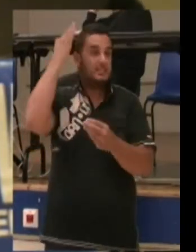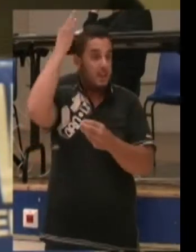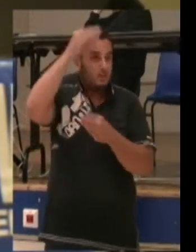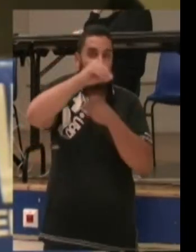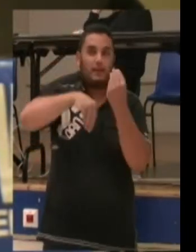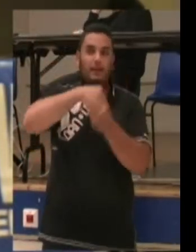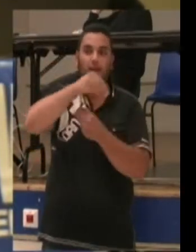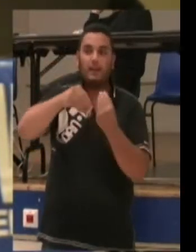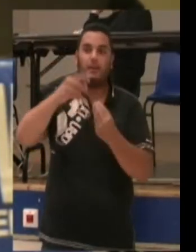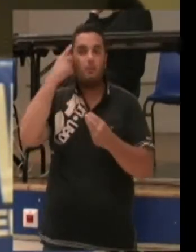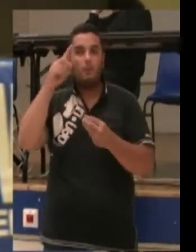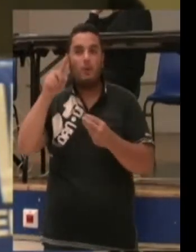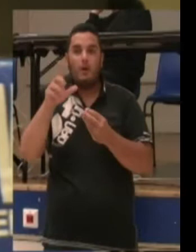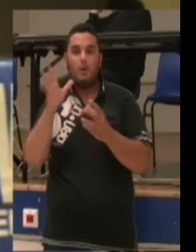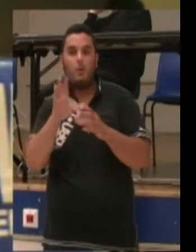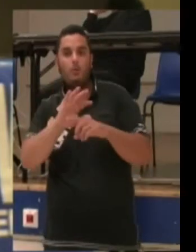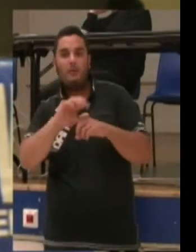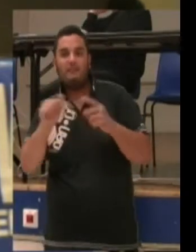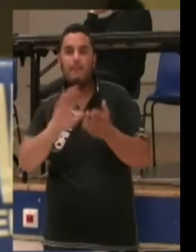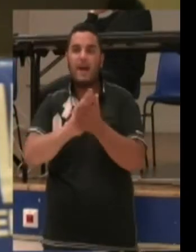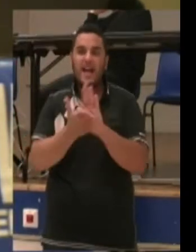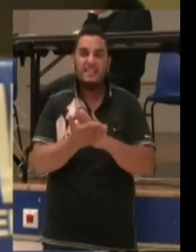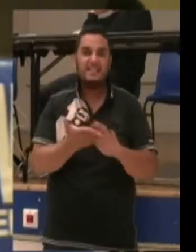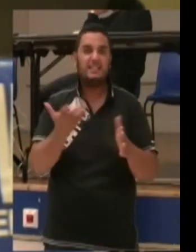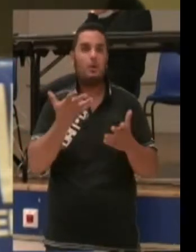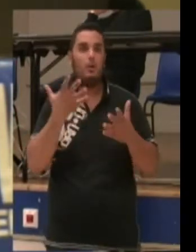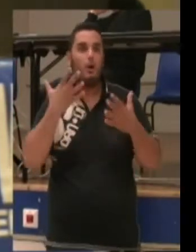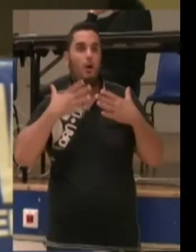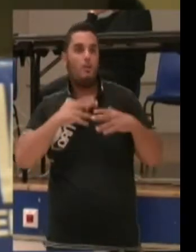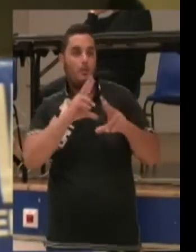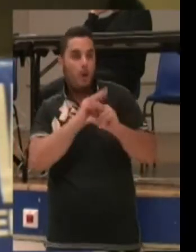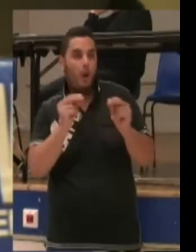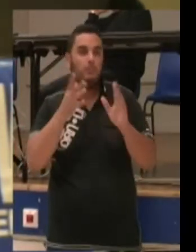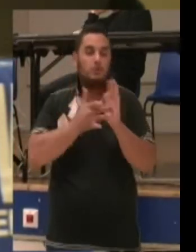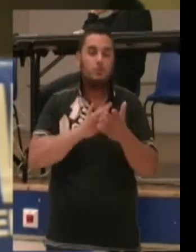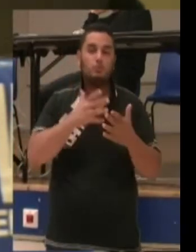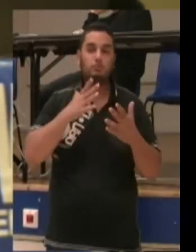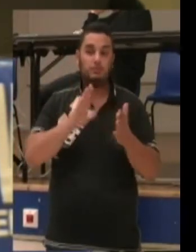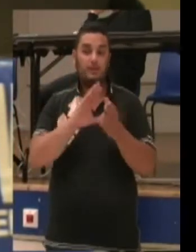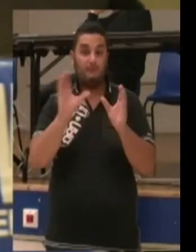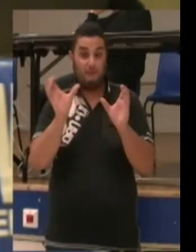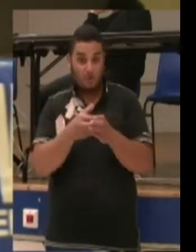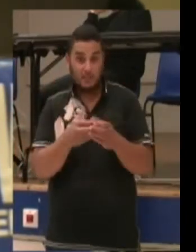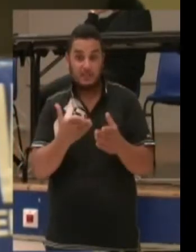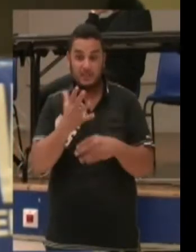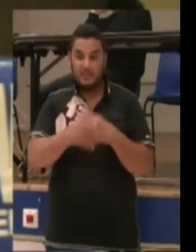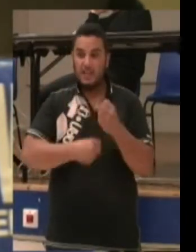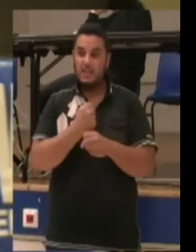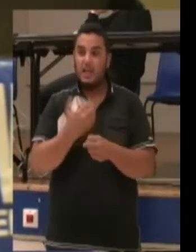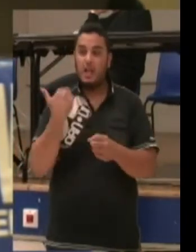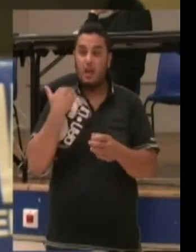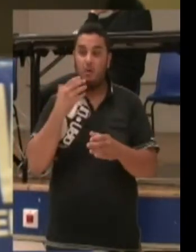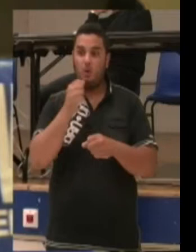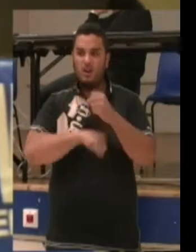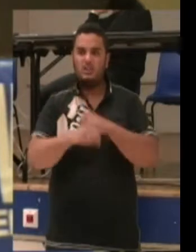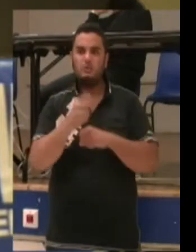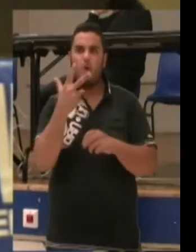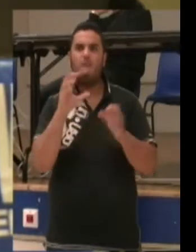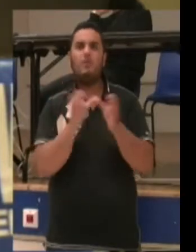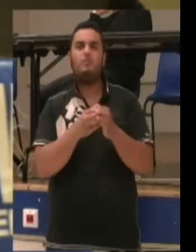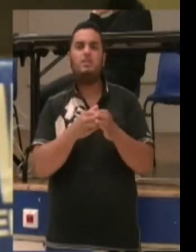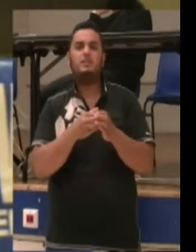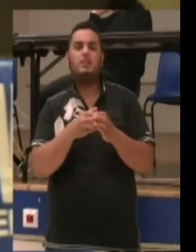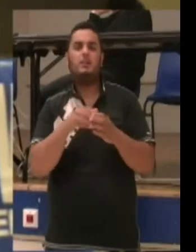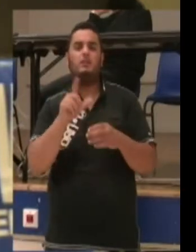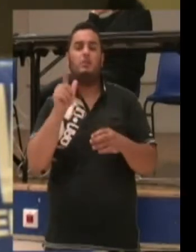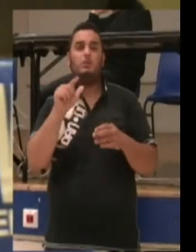sur le volet spirituel et aussi le volet pratique au niveau sanitaire. Cette année, on a organisé aussi trois formations sur les